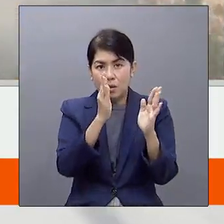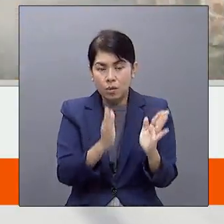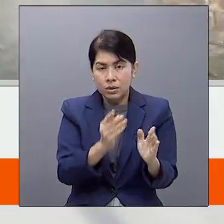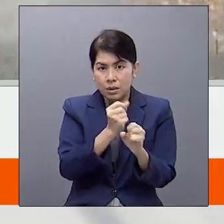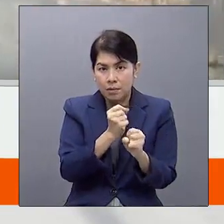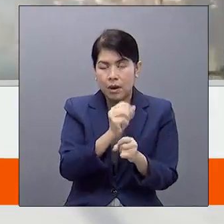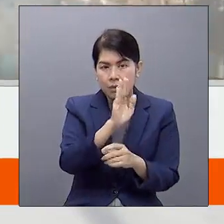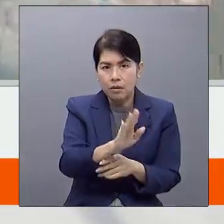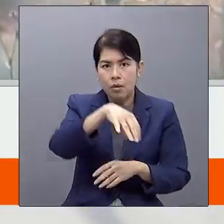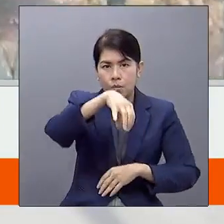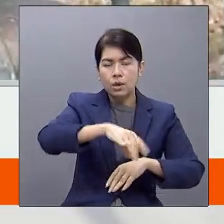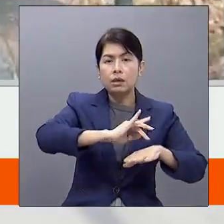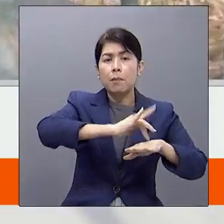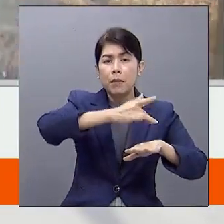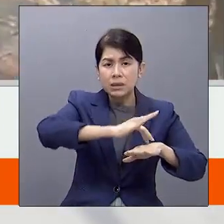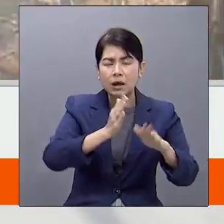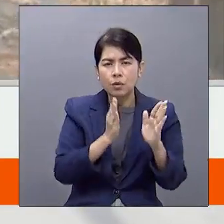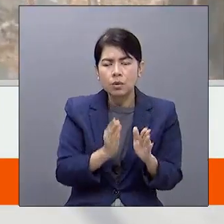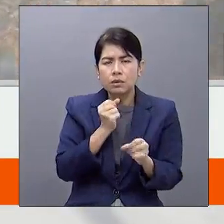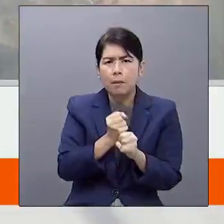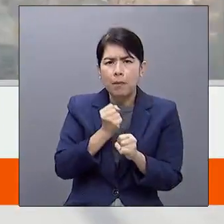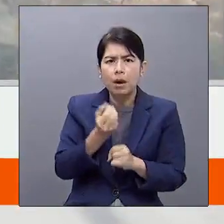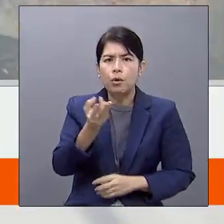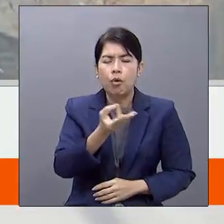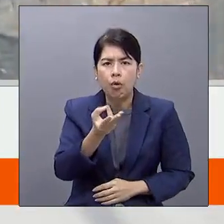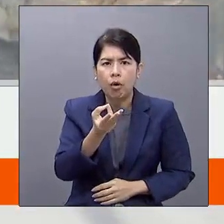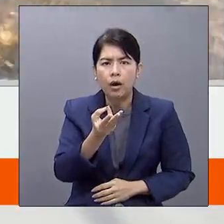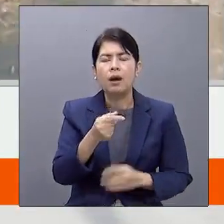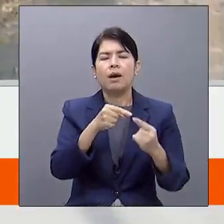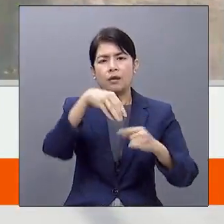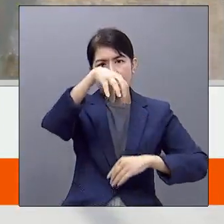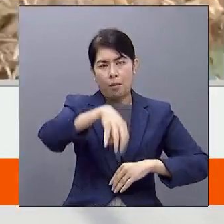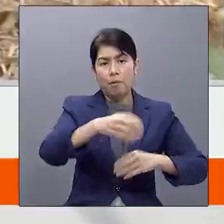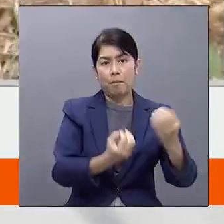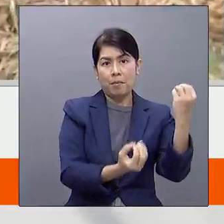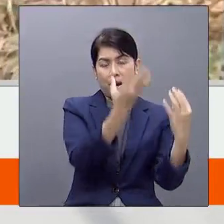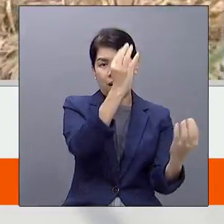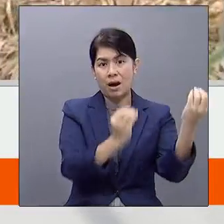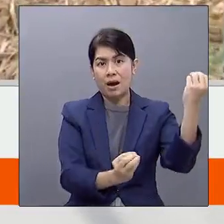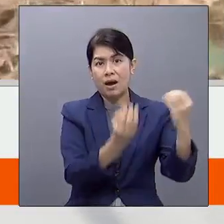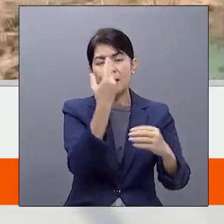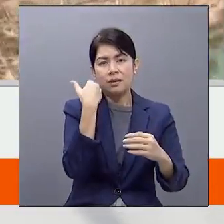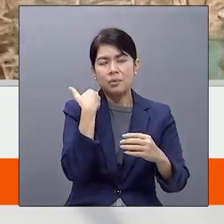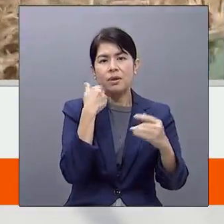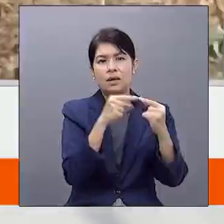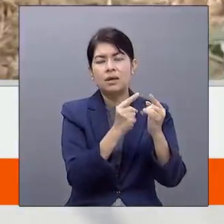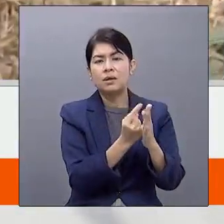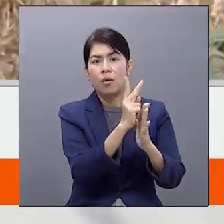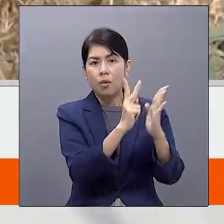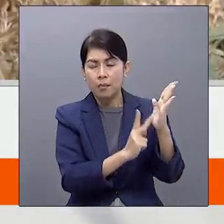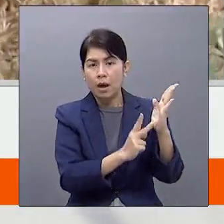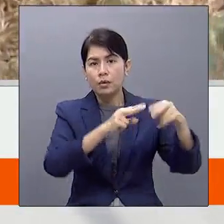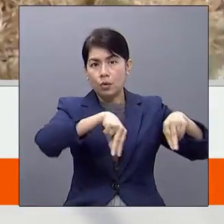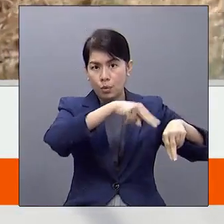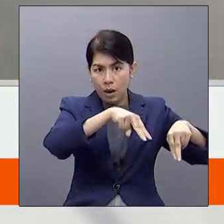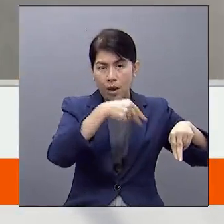มันไม่พ ออ ันนี้คือป่าอนุรักษ์เท่านั้นเองนะครับเรายังมีป่าสงวนแห่งชาติที่ถ่ายโอนแล้วนะครับแล้วก็พื้น